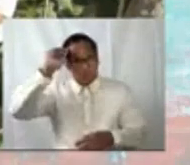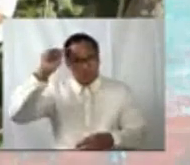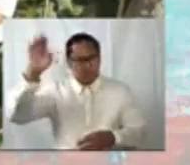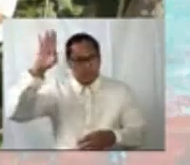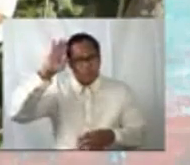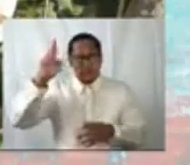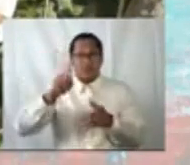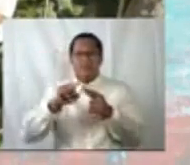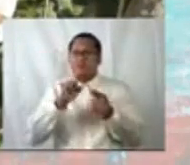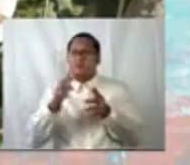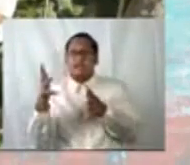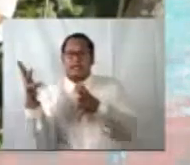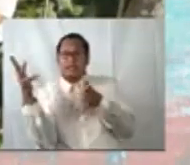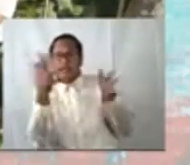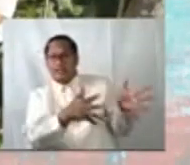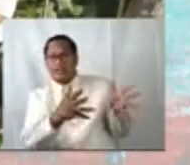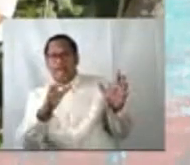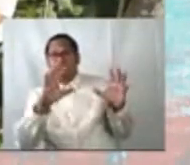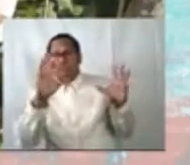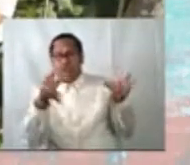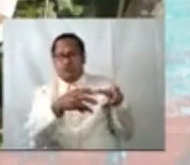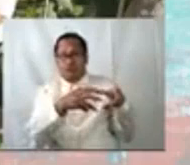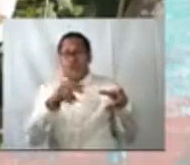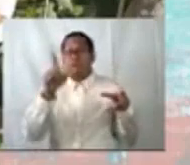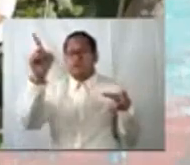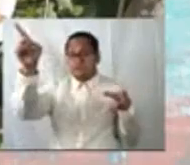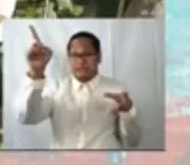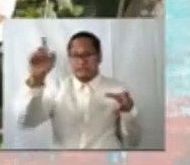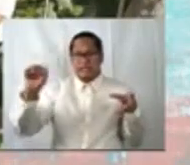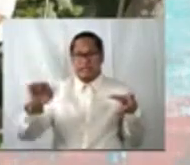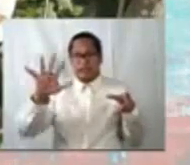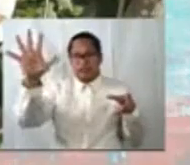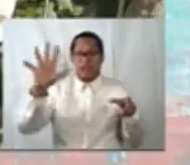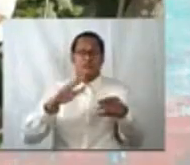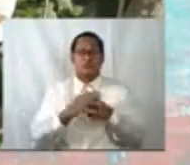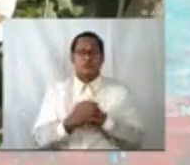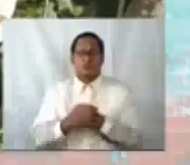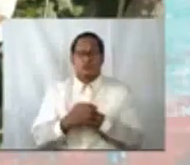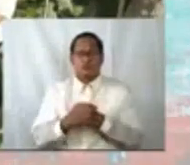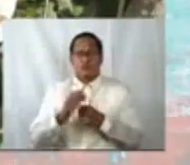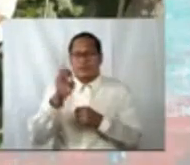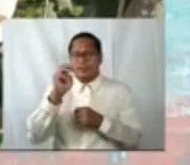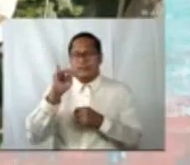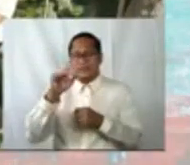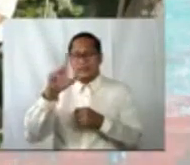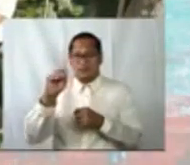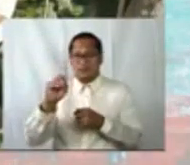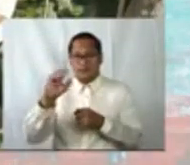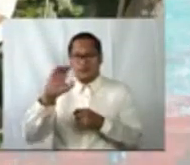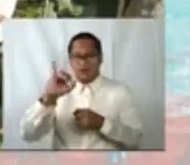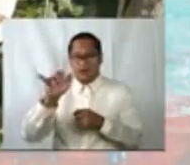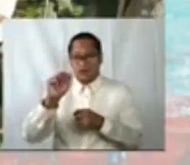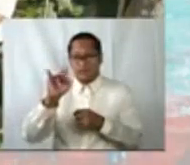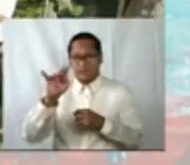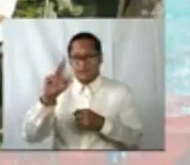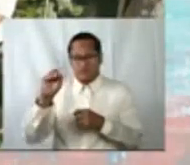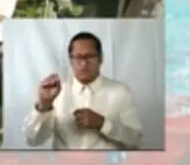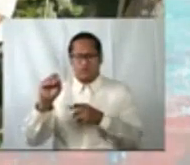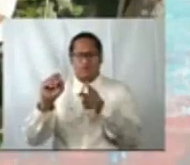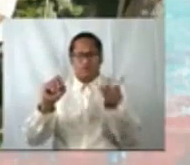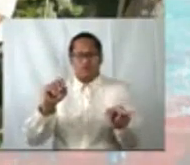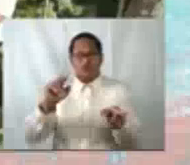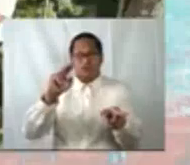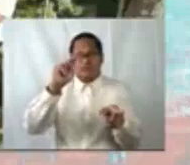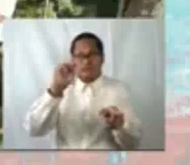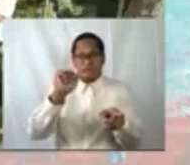iiwan niya yung kanyang mga kasama doon sa Antipolo, sa Pantayanin, Emilio Jacinto, Julio Nakpil, sila yung mamumuno ngayon noong